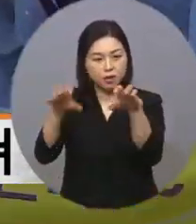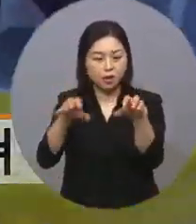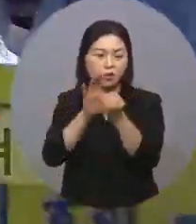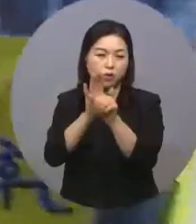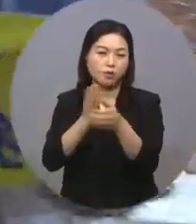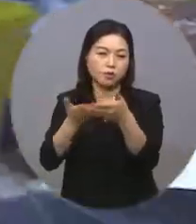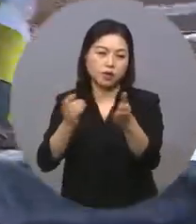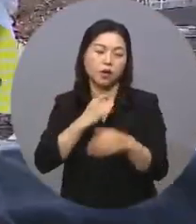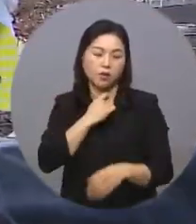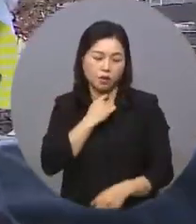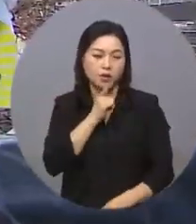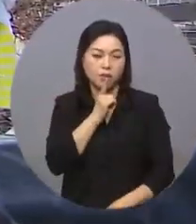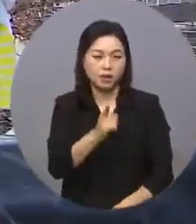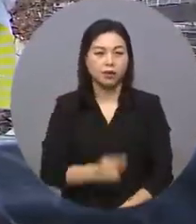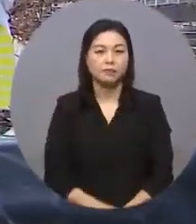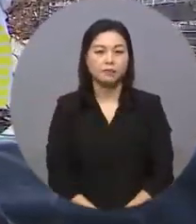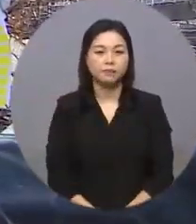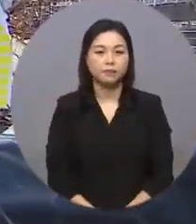간절히 바란다고 말했습니다